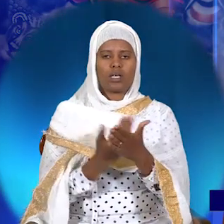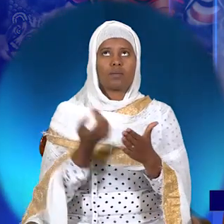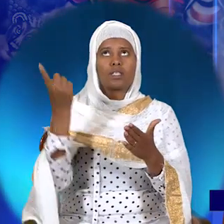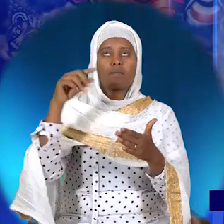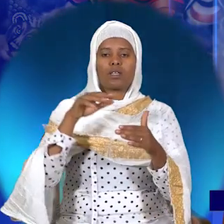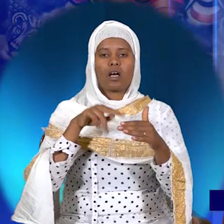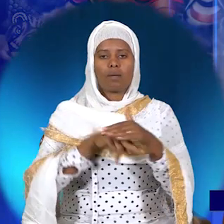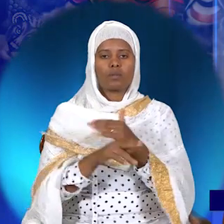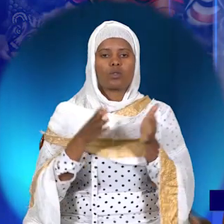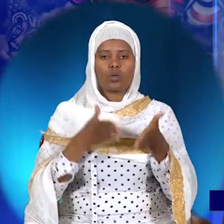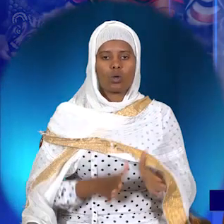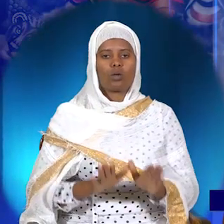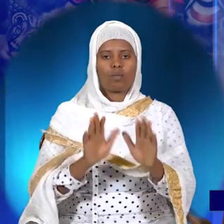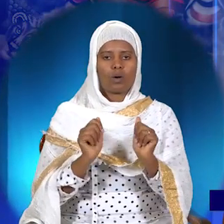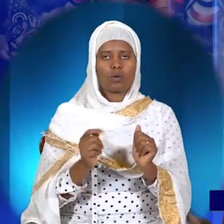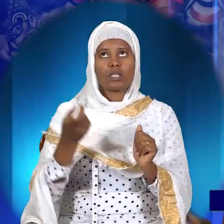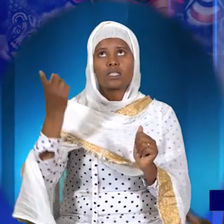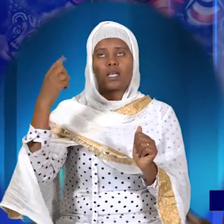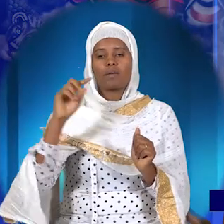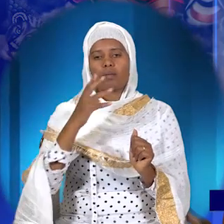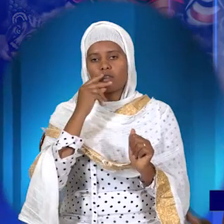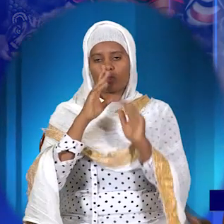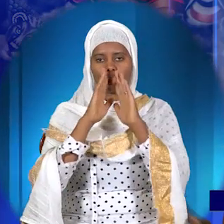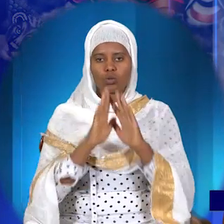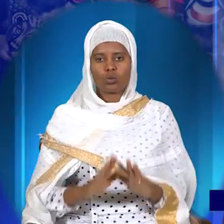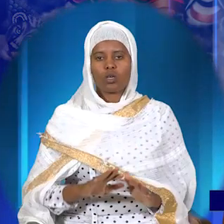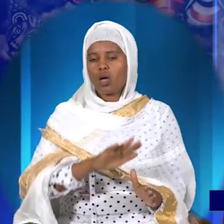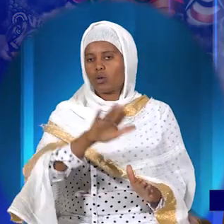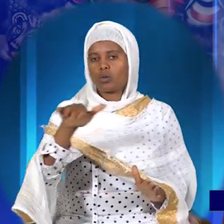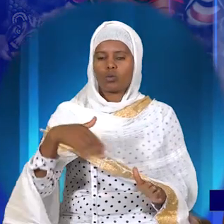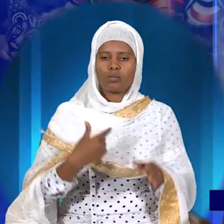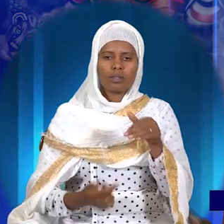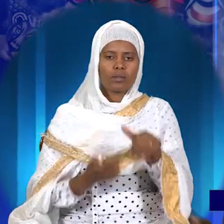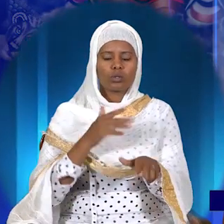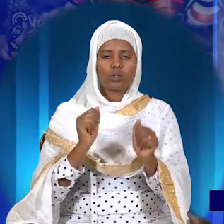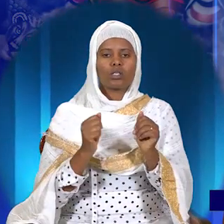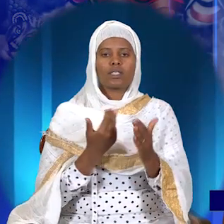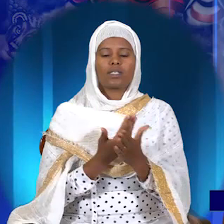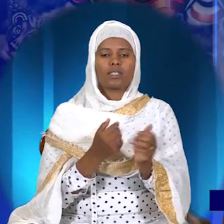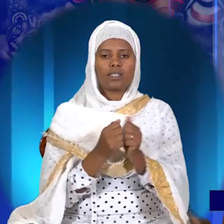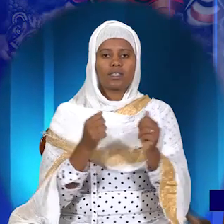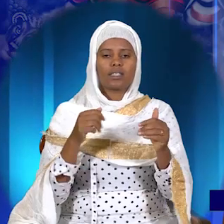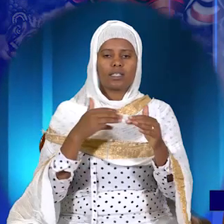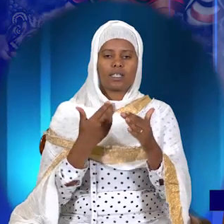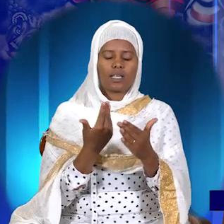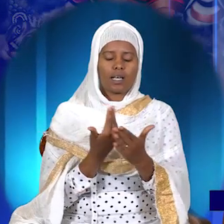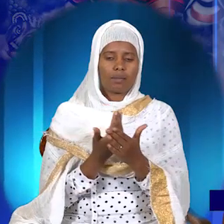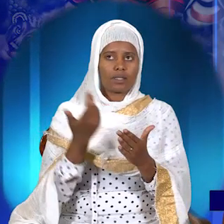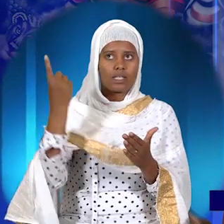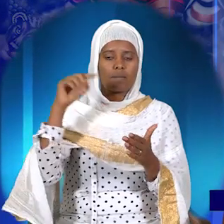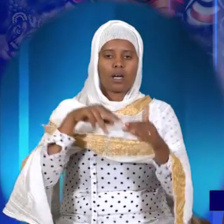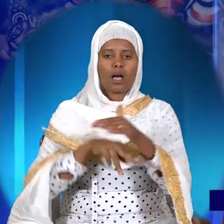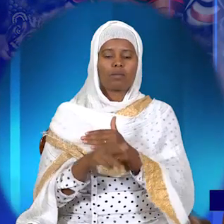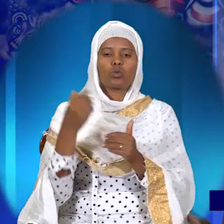ምዃኑ ካብ እግዚኣብሔር ኣብ ዝተወልደ ምዃኑ፣ እግዚኣብሔር መንፈስ ቅዱስ እውን ናይ ኩሉ ምንጪ ኮይኑ ግን ካብ እግዚኣብሔር ኣብ